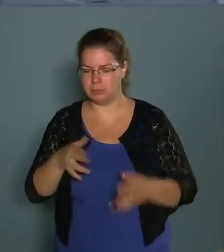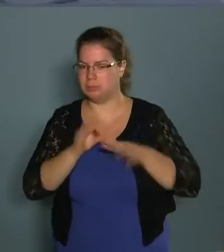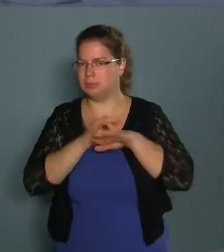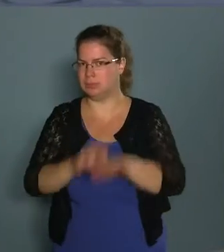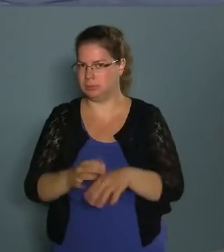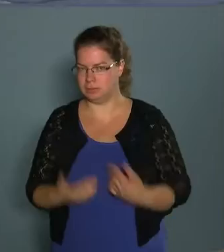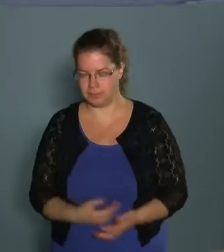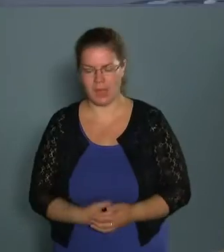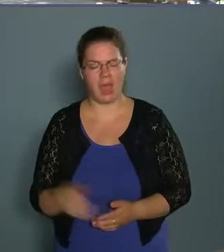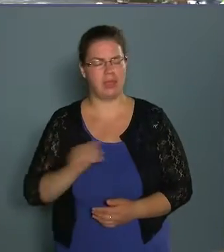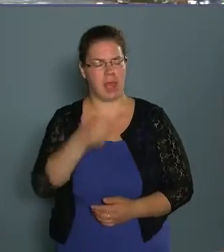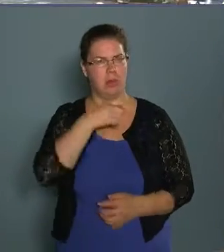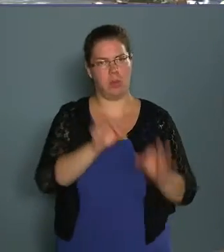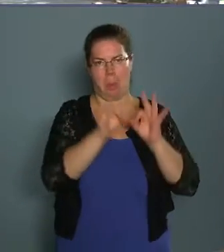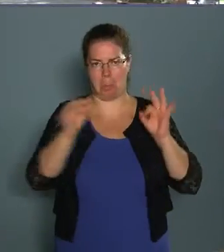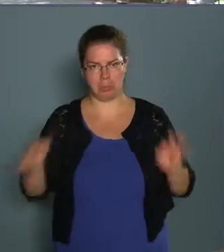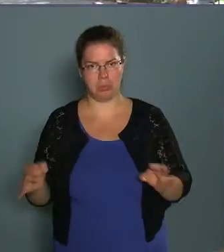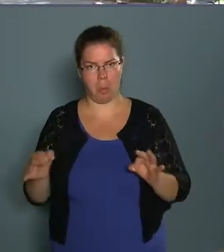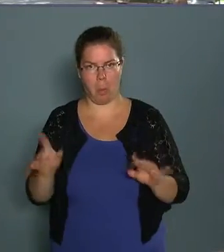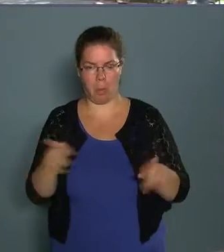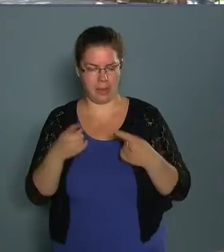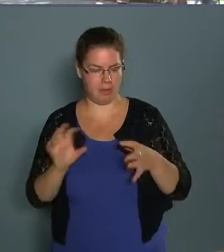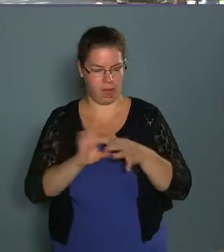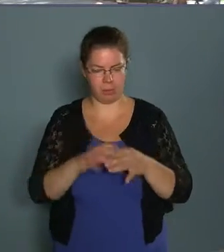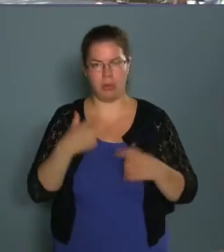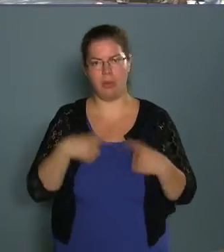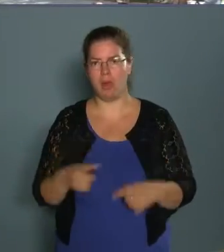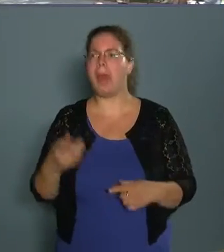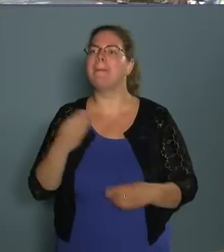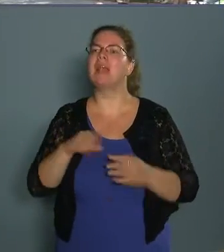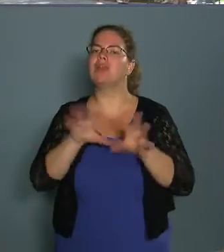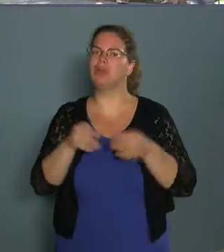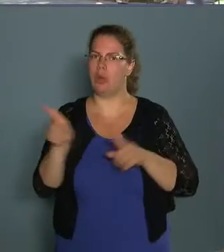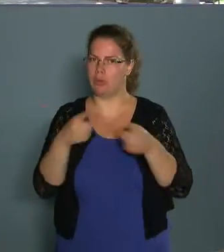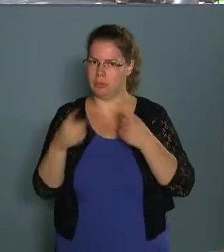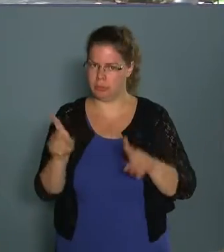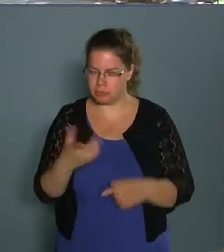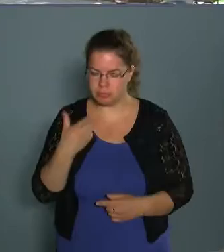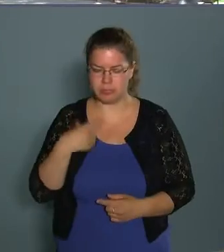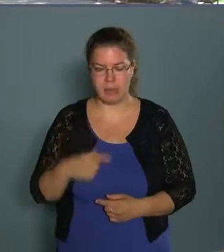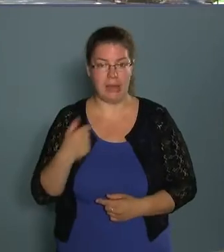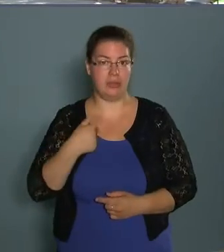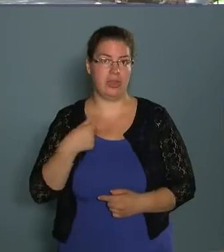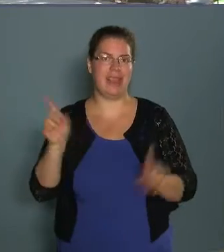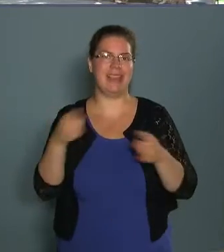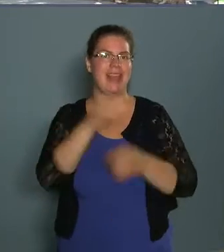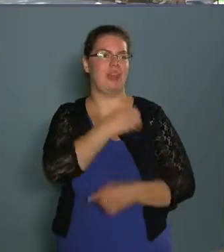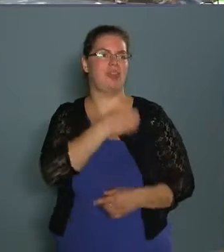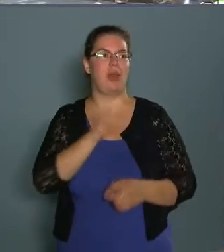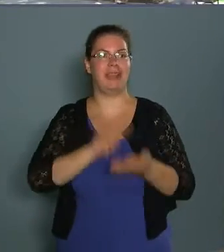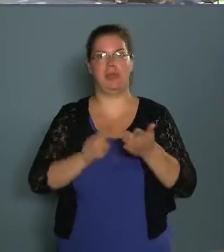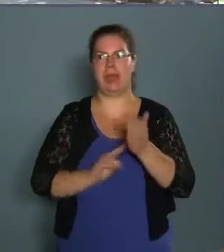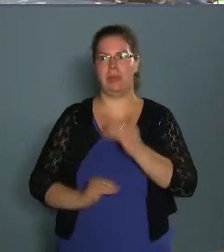gyerekkoromban kerültem kapcsolatba a zenével, hiszen szüleim mind a ketten muzsikusok, és én egy zeneiskola irodáiban nőttem föl gyakorlatilag,